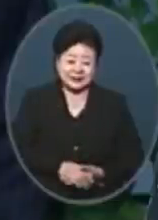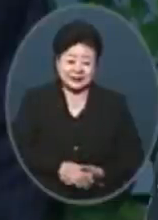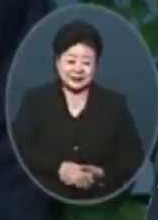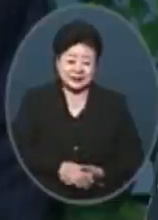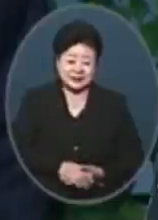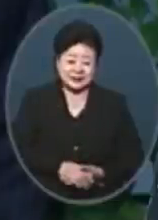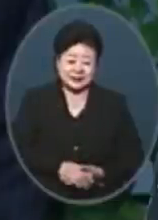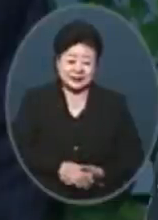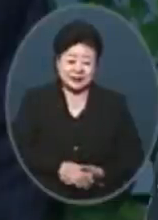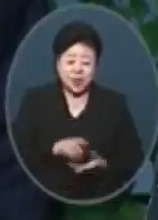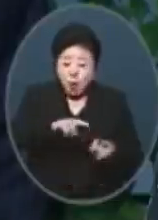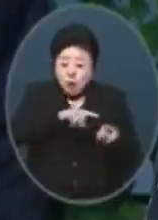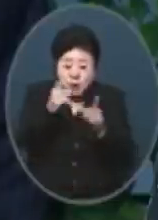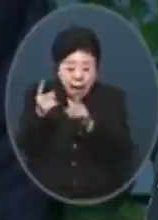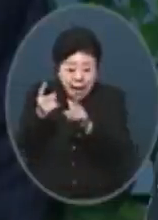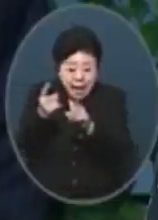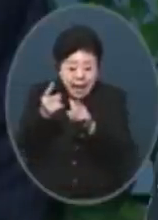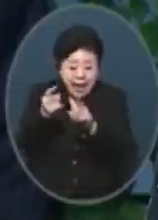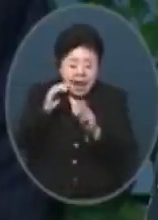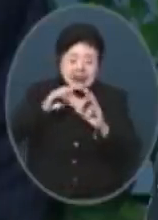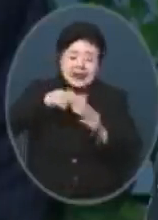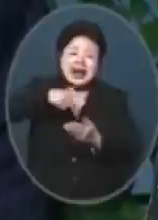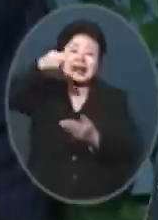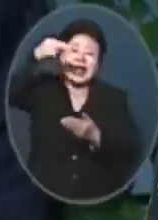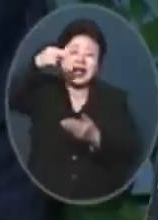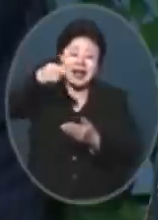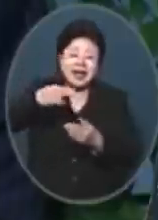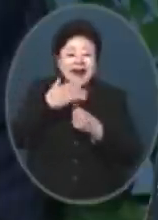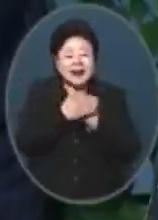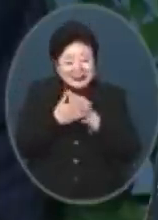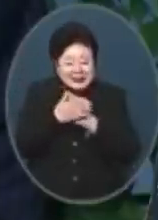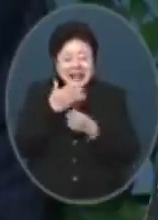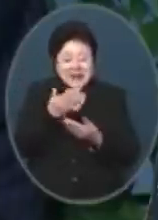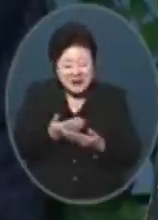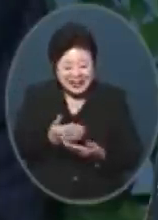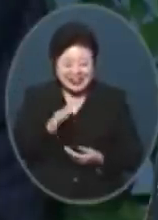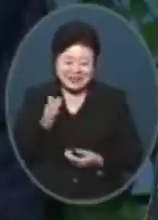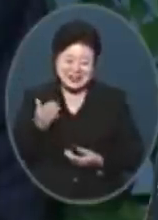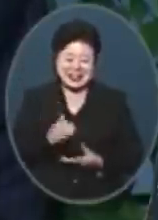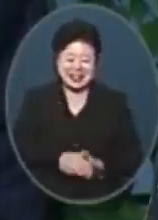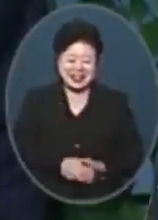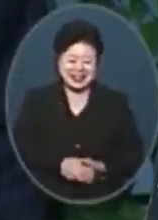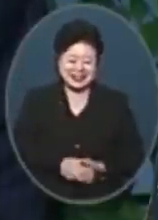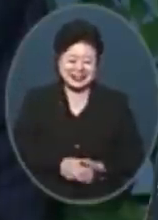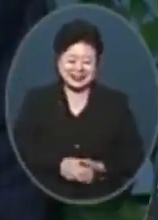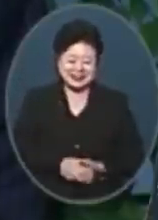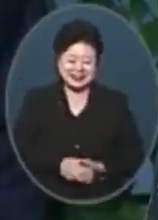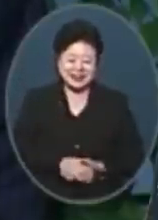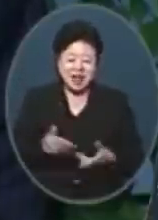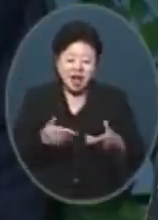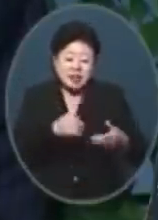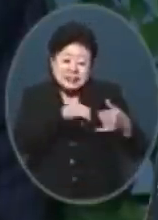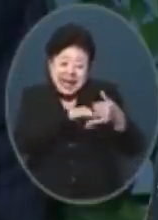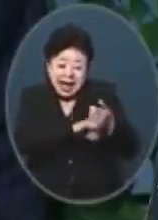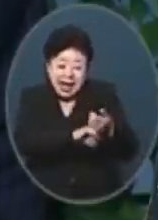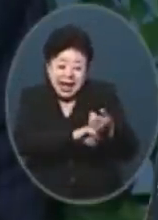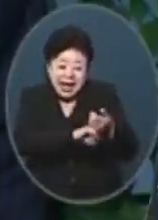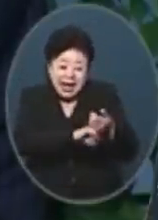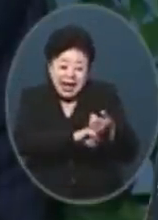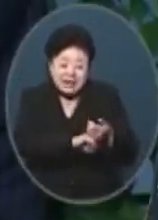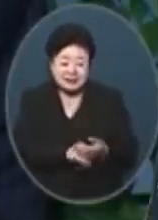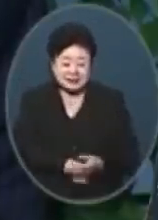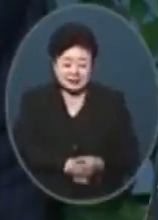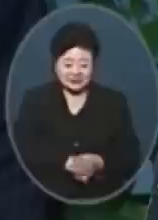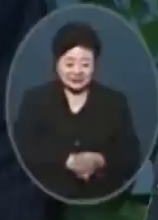주저 가운데서 부활하여 천국 갈 수 있는 은혜를 얻을 수 있는 이런 언약과